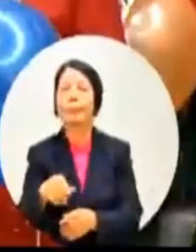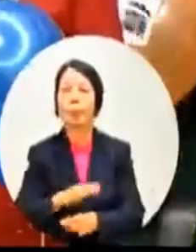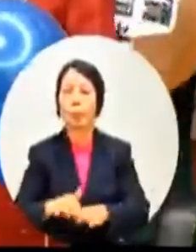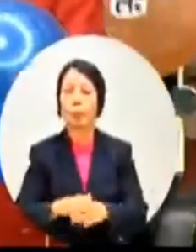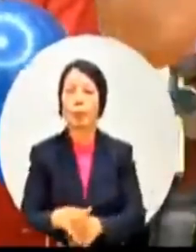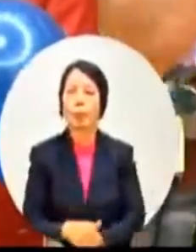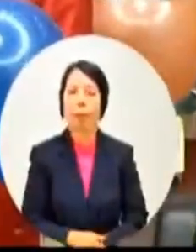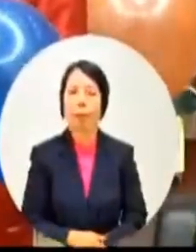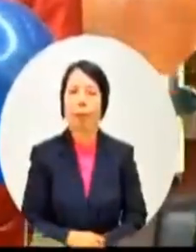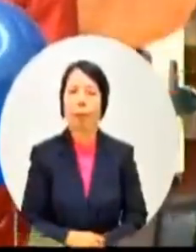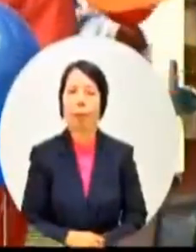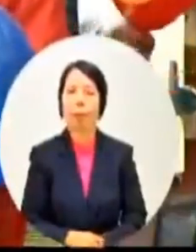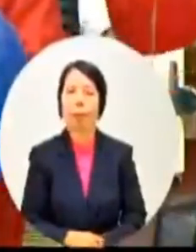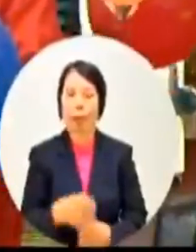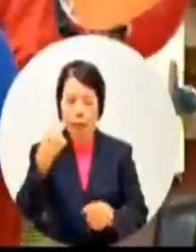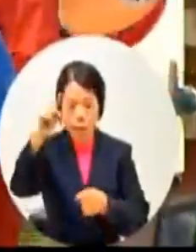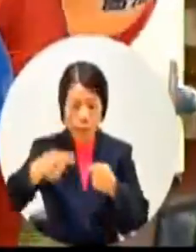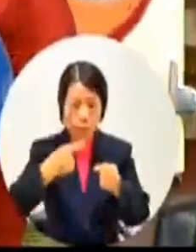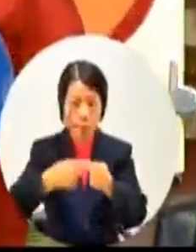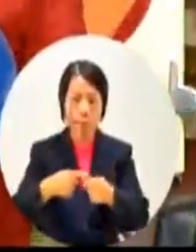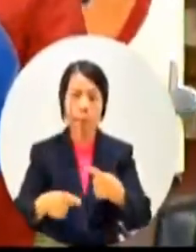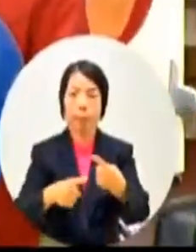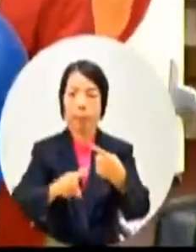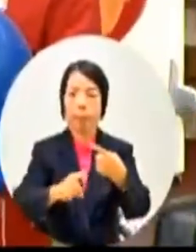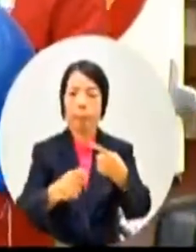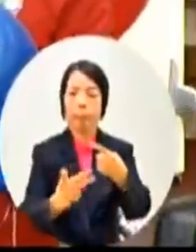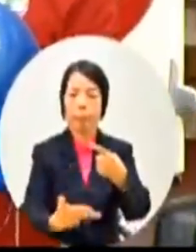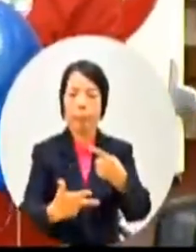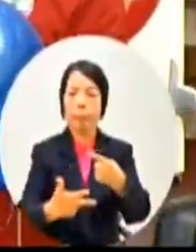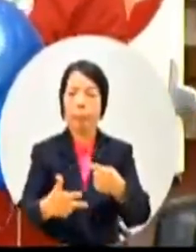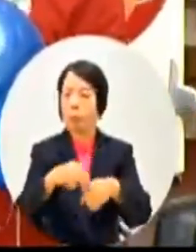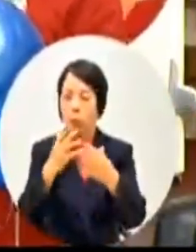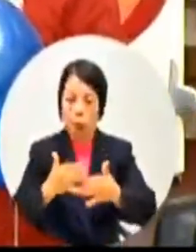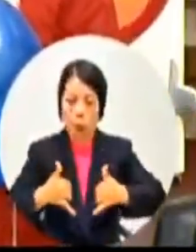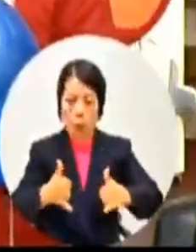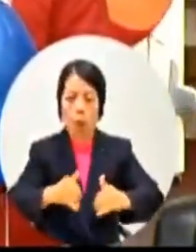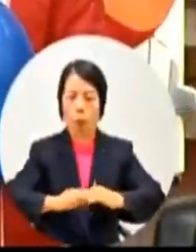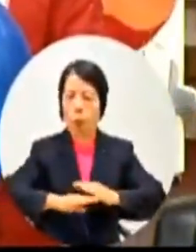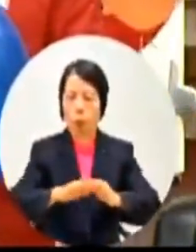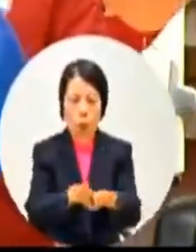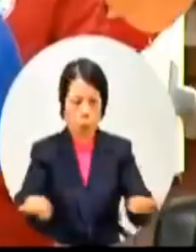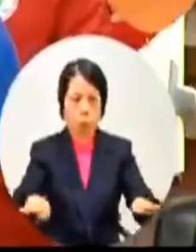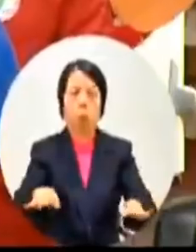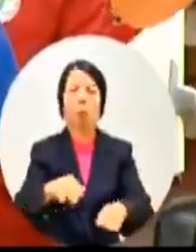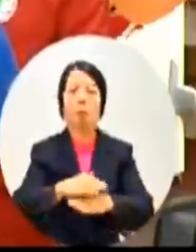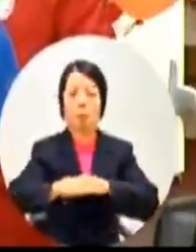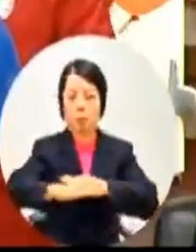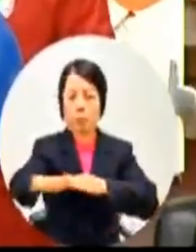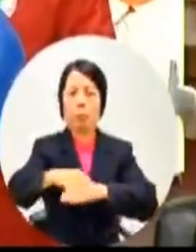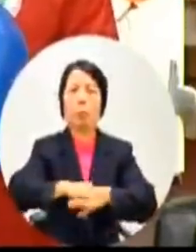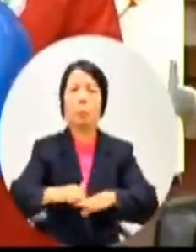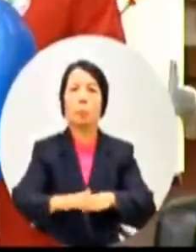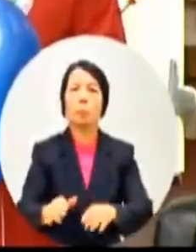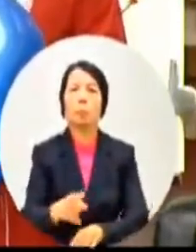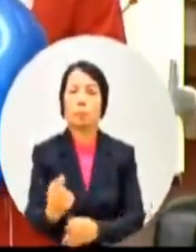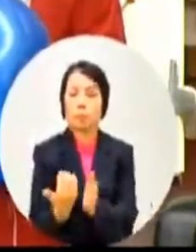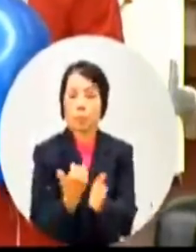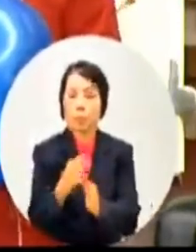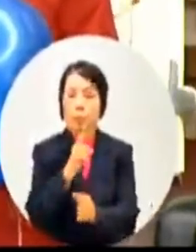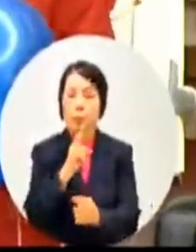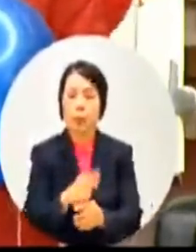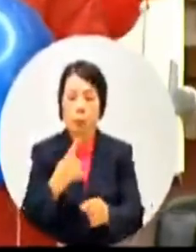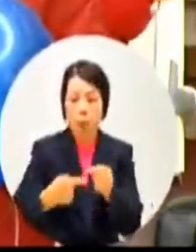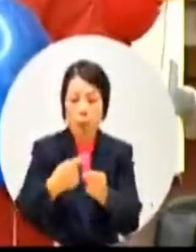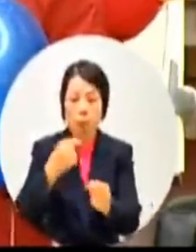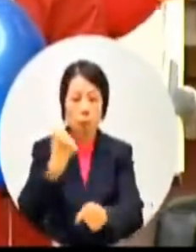完全达到路平。我知道你的意思。好，最后一个问题。你曾经说过，如果一年之后做不好，会有一个副